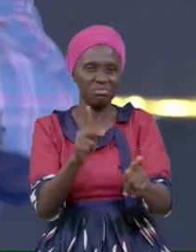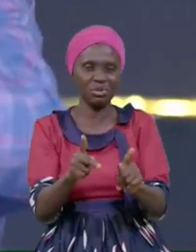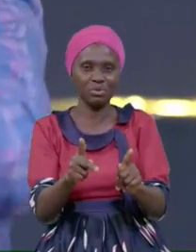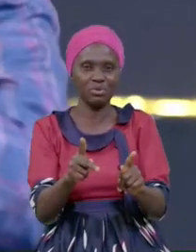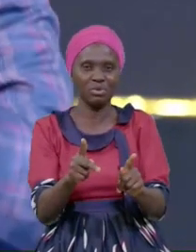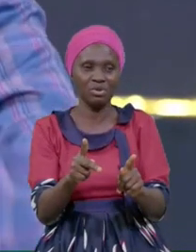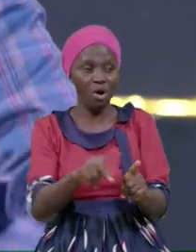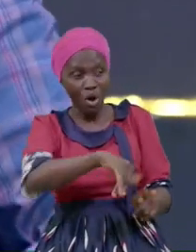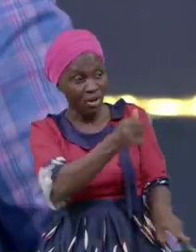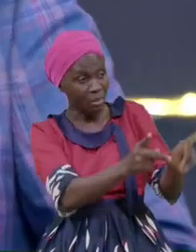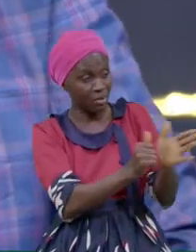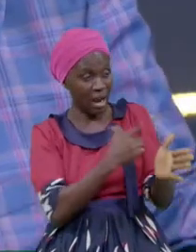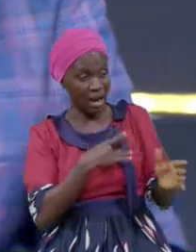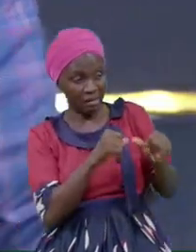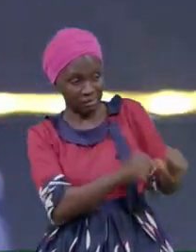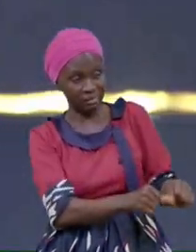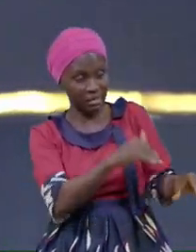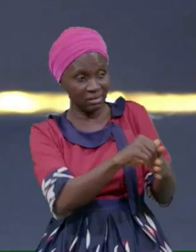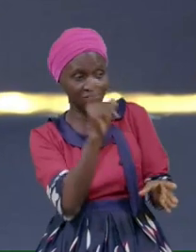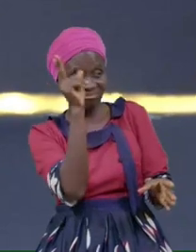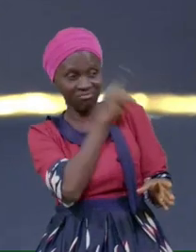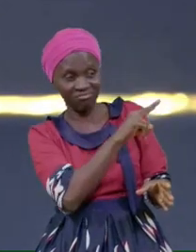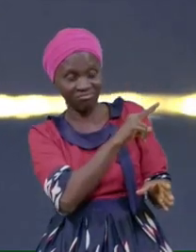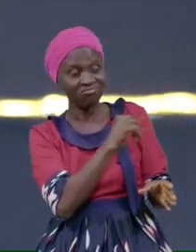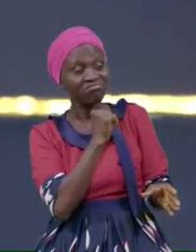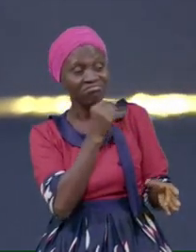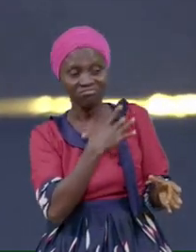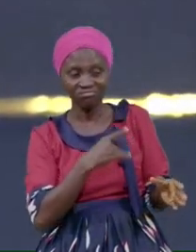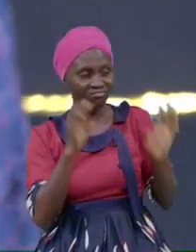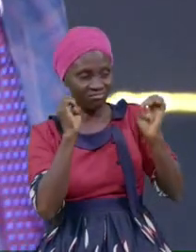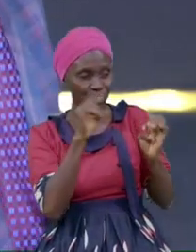leur problème, sortez. Qu'est-ce que toi tu vas faire?